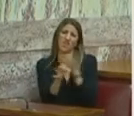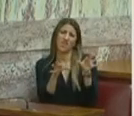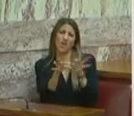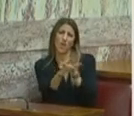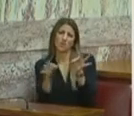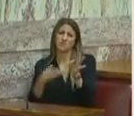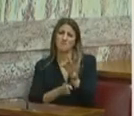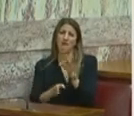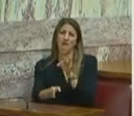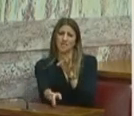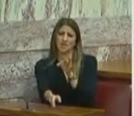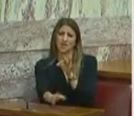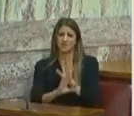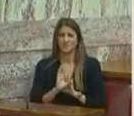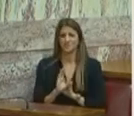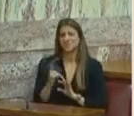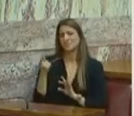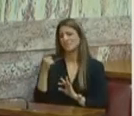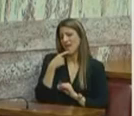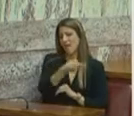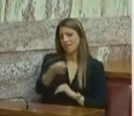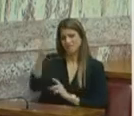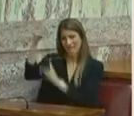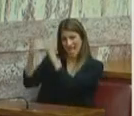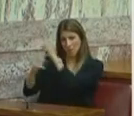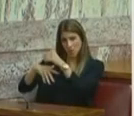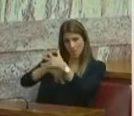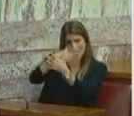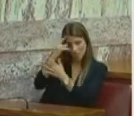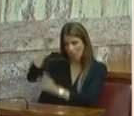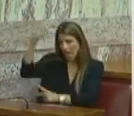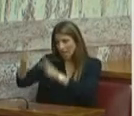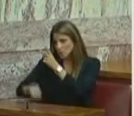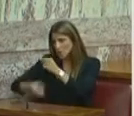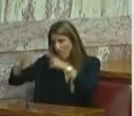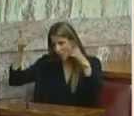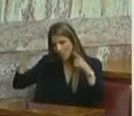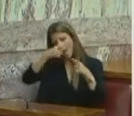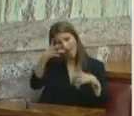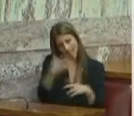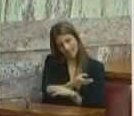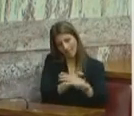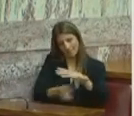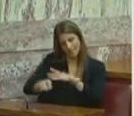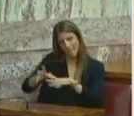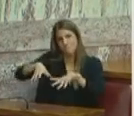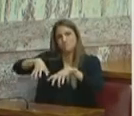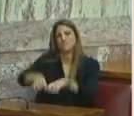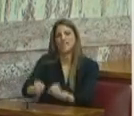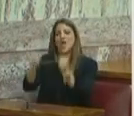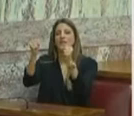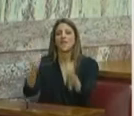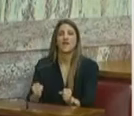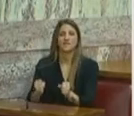άλλοτε πουλώντας ψήφους στο Πασόκ και άλλοτε στη Νέα Δημοκρατία, και βρίσκατε τρόπο να είσαστε μέσα στα πράγματα μέσω